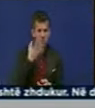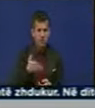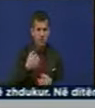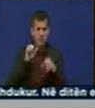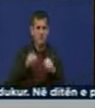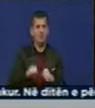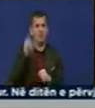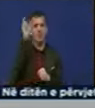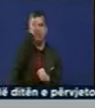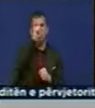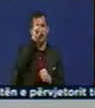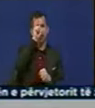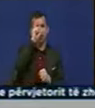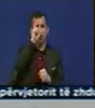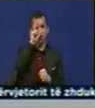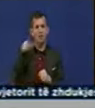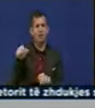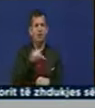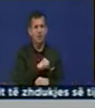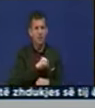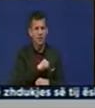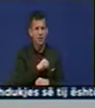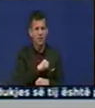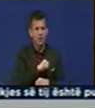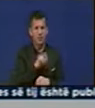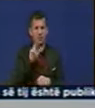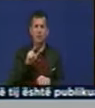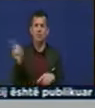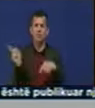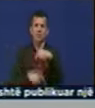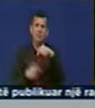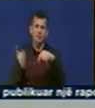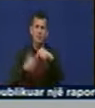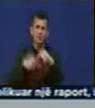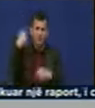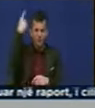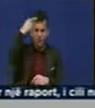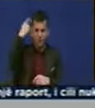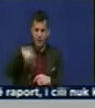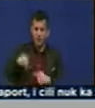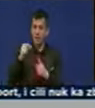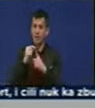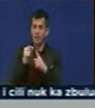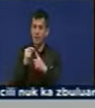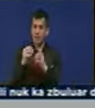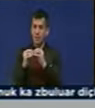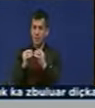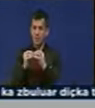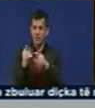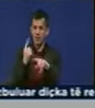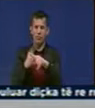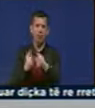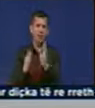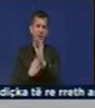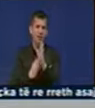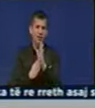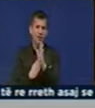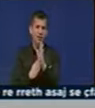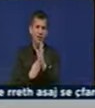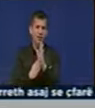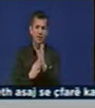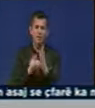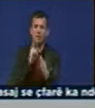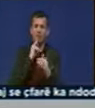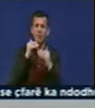e Serbisë është e interesuar të dëboj shqiptarët nga Preshova, Bujanoci dhe Medvegja, duke i bërë